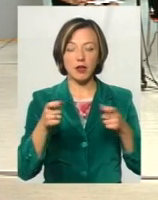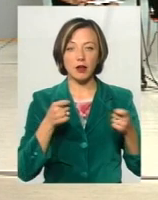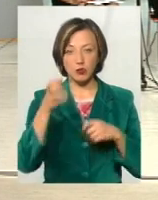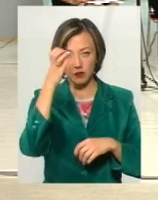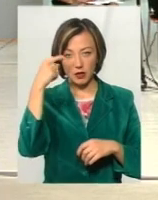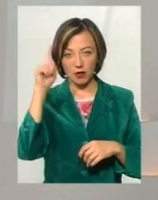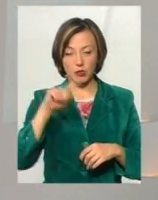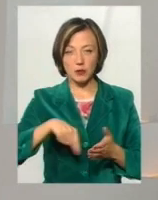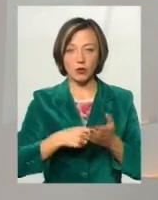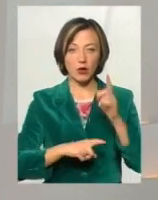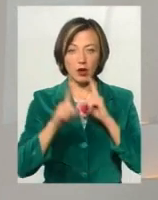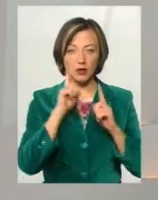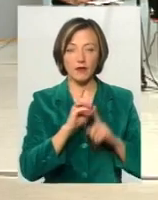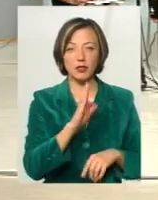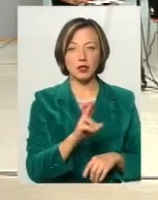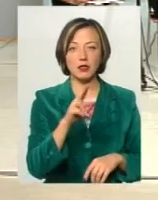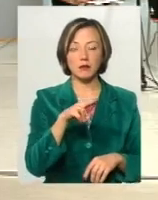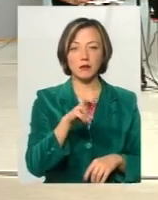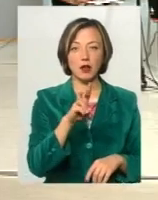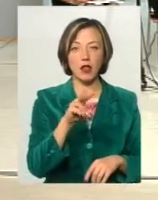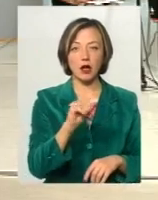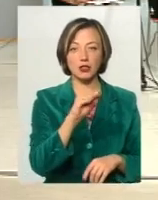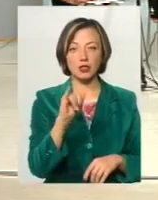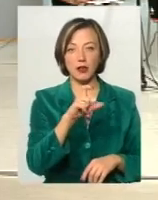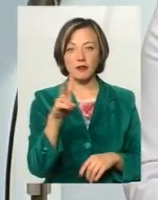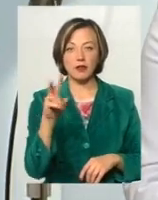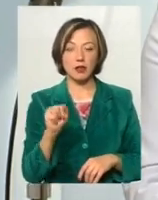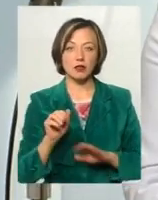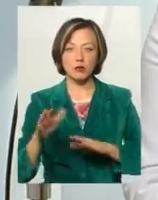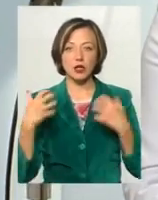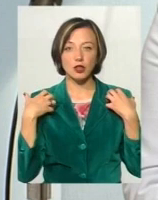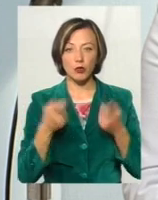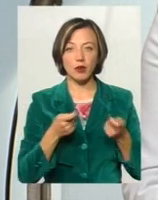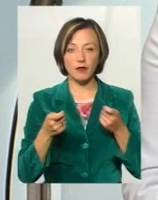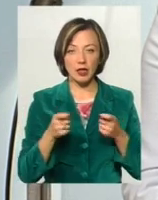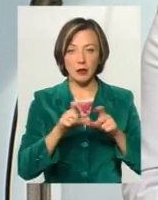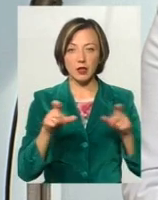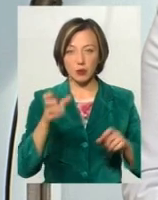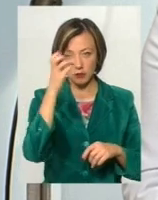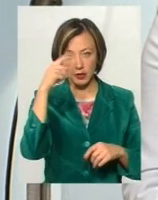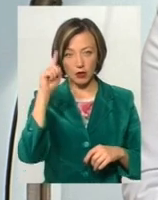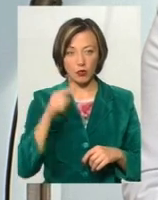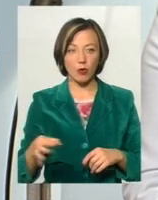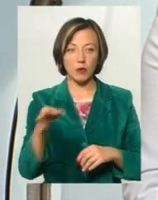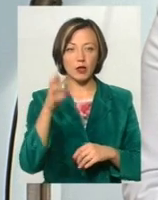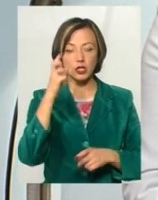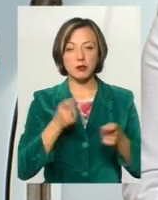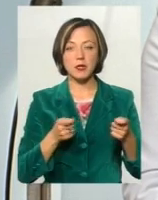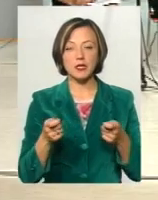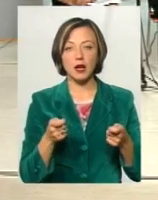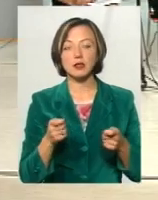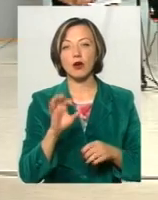науки Хмельницької міської ради, Валентина Блажиєвська, заступник начальника управління Департаменту освіти і науки Хмельницької